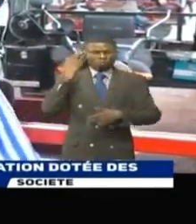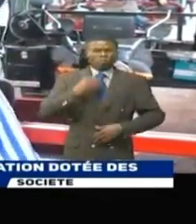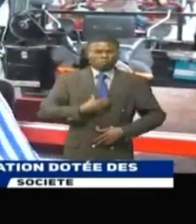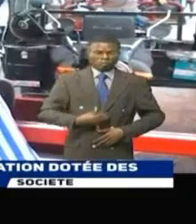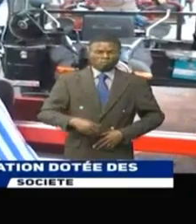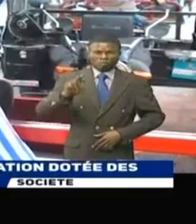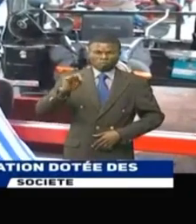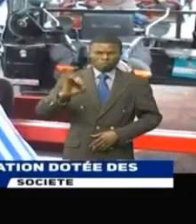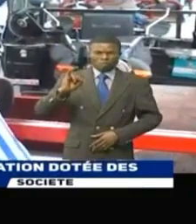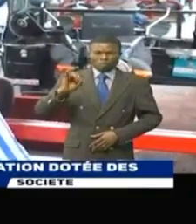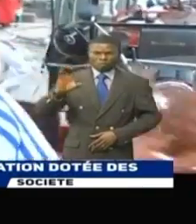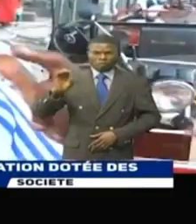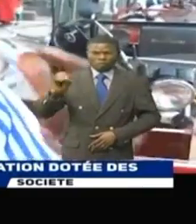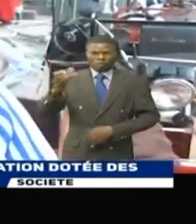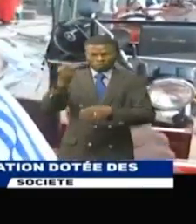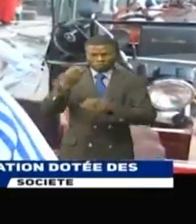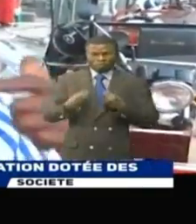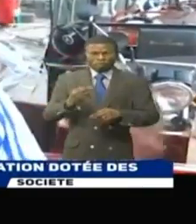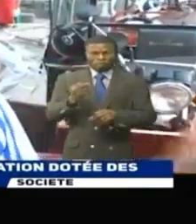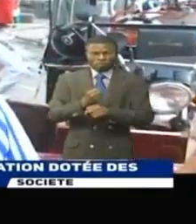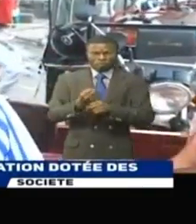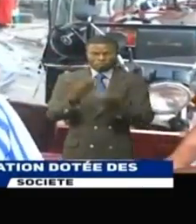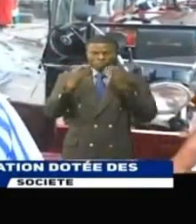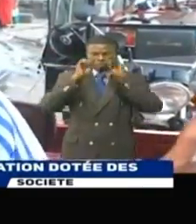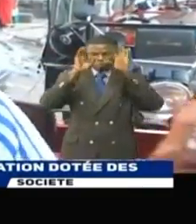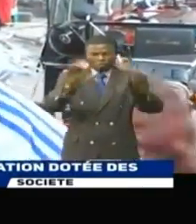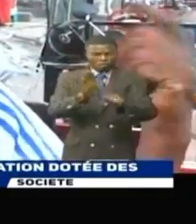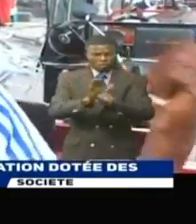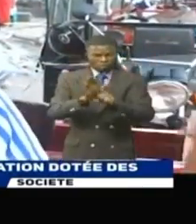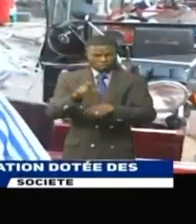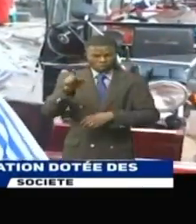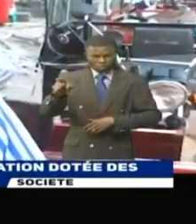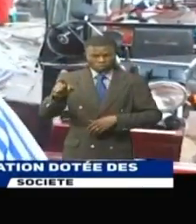nous a donné du travail. Que Dieu les bénisse